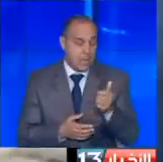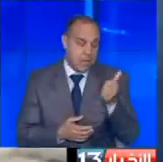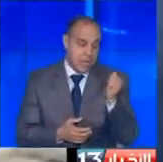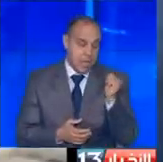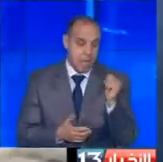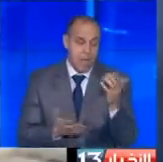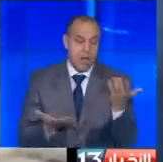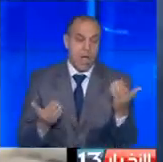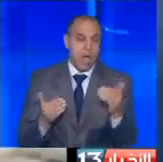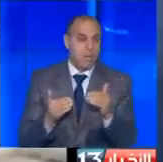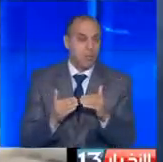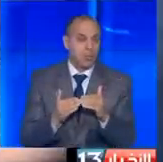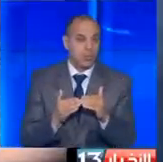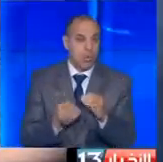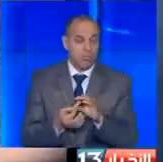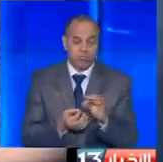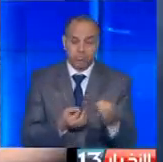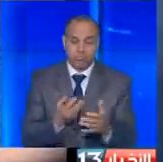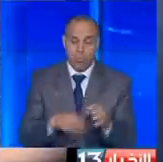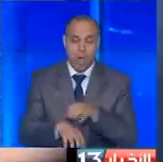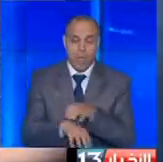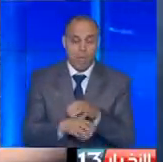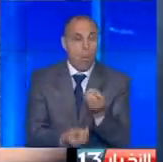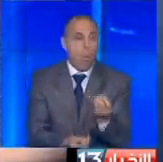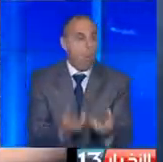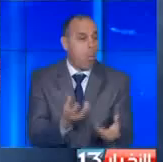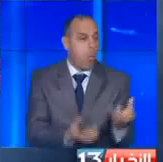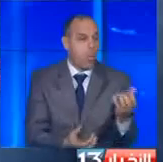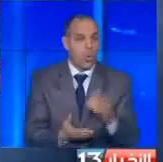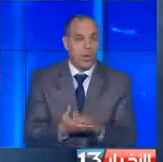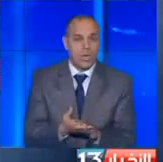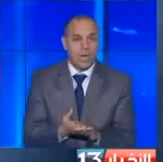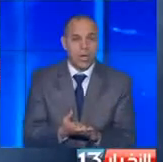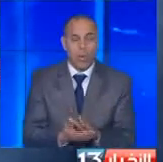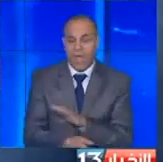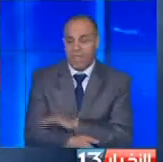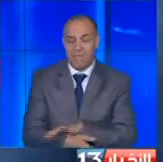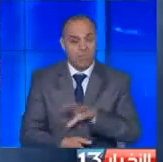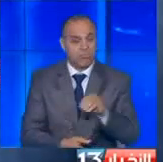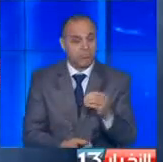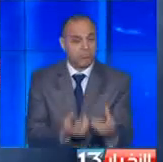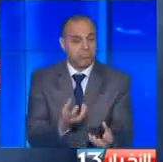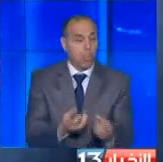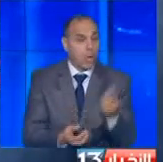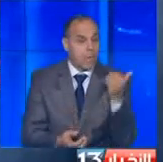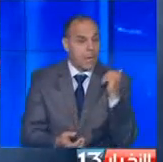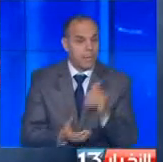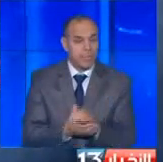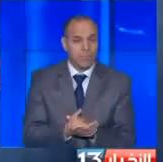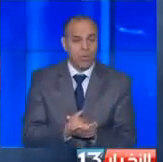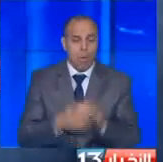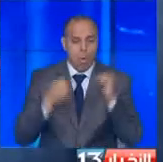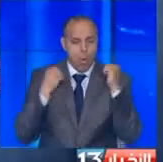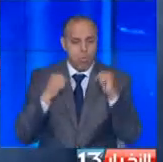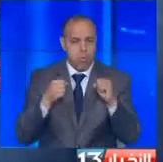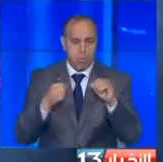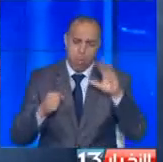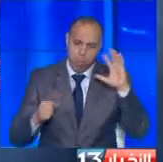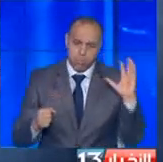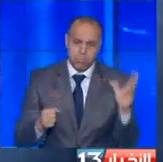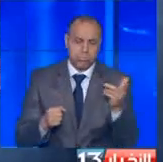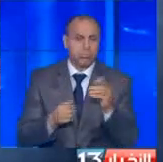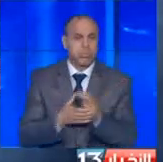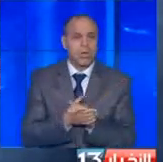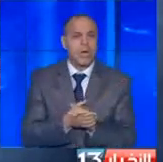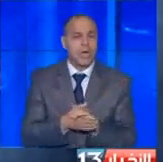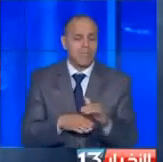أمس على مستوى حرق جزء هام من المعتمدية وجزء هام من المسك الوظيفي كان إثر قيام معناتها احتجاج كان سلمي في